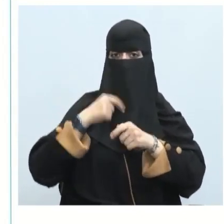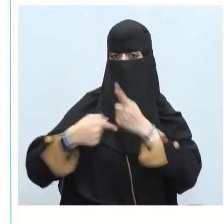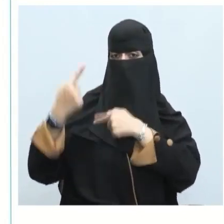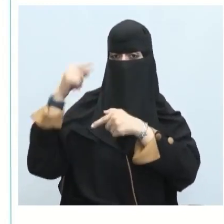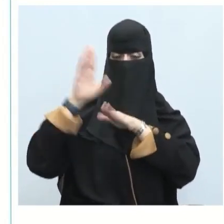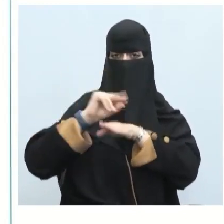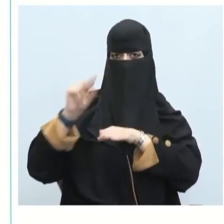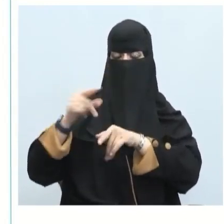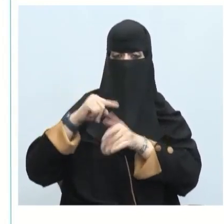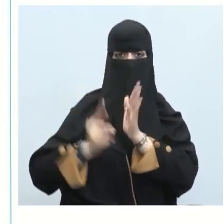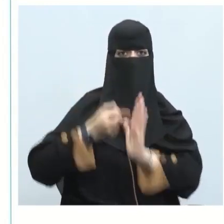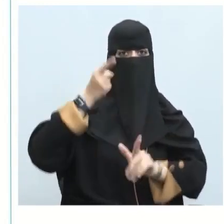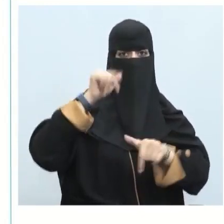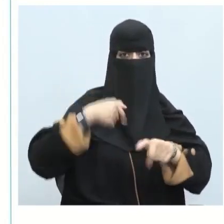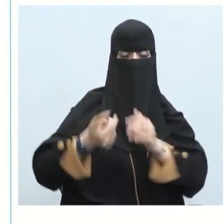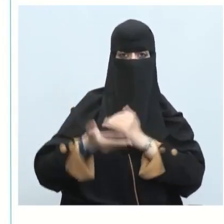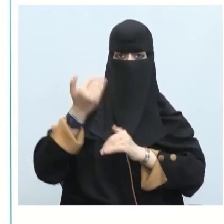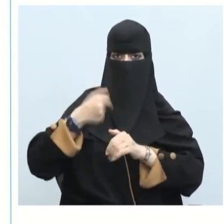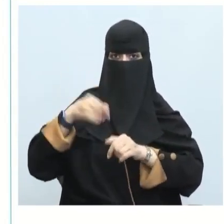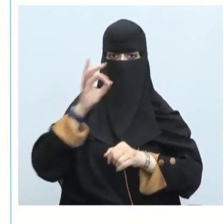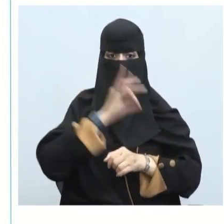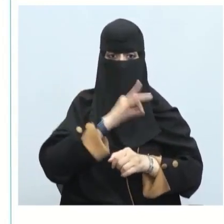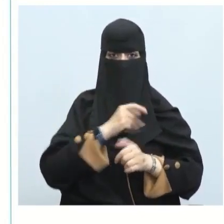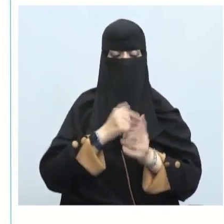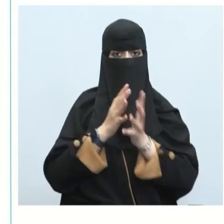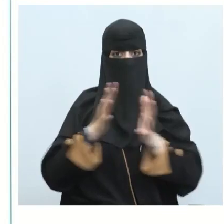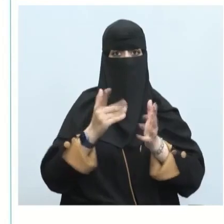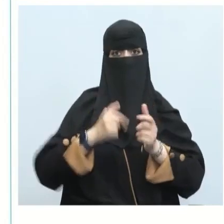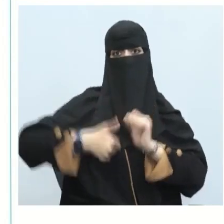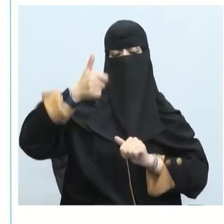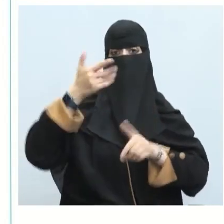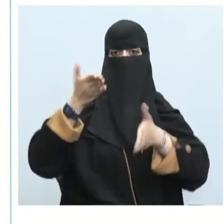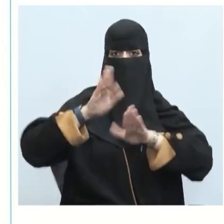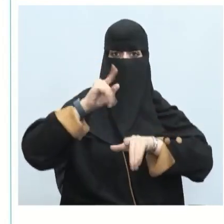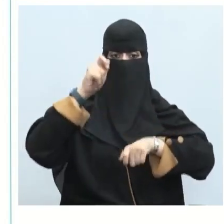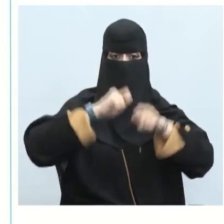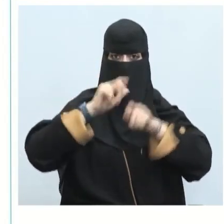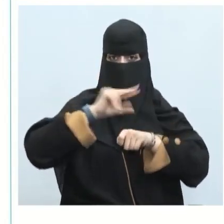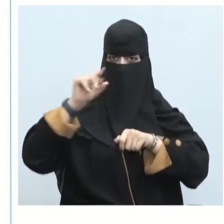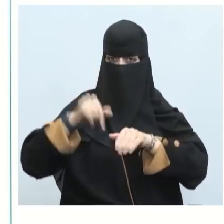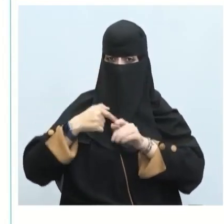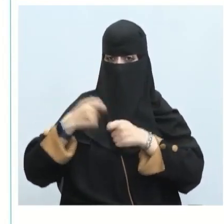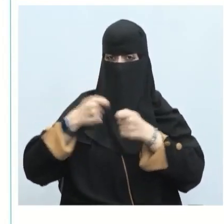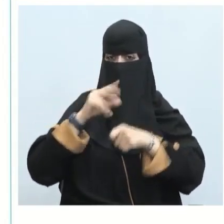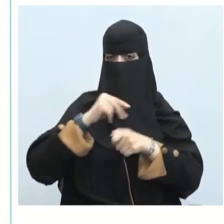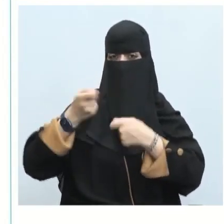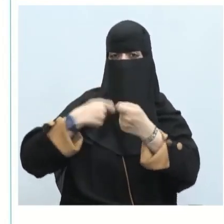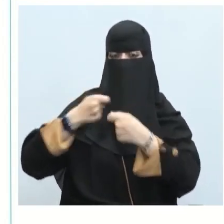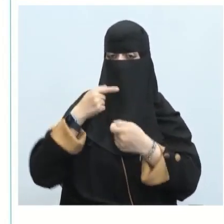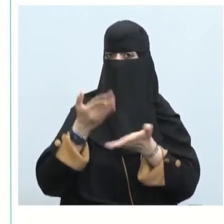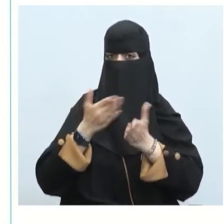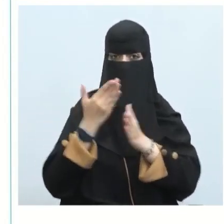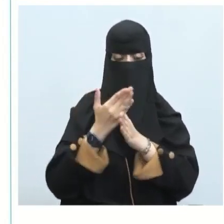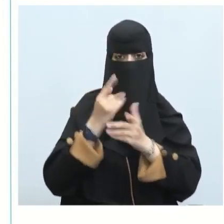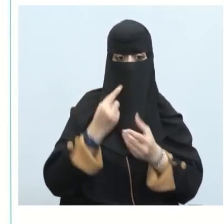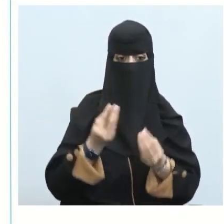التقليديه اولا عائد الاستثمار افضل بكثير من التسويق التقليدي بسبب زياده اراده